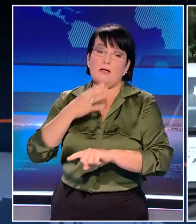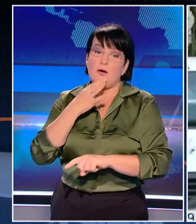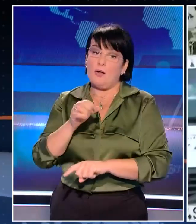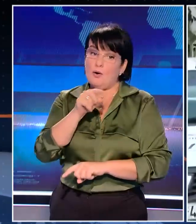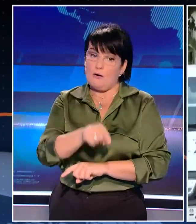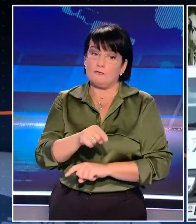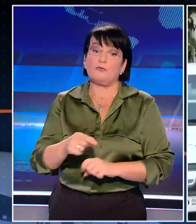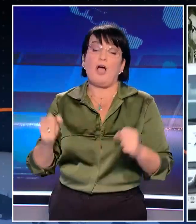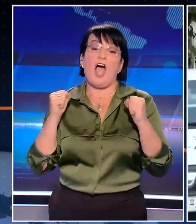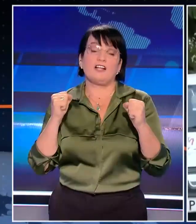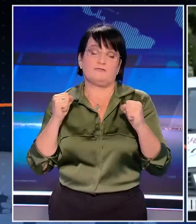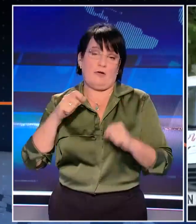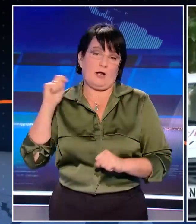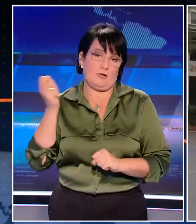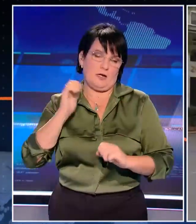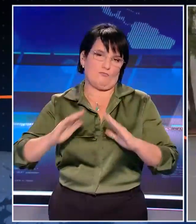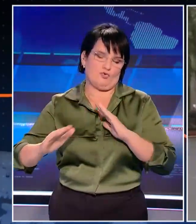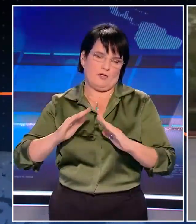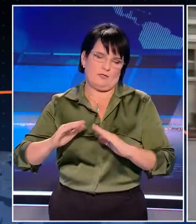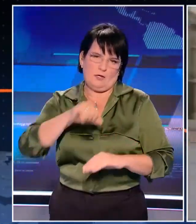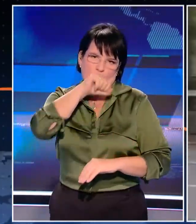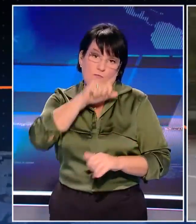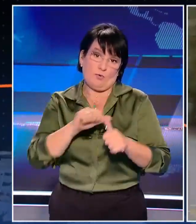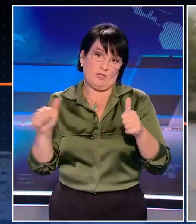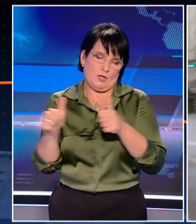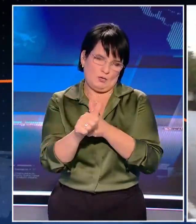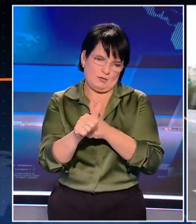ότι συντρέχουν λόγοι εθνικής ασφάλειας.